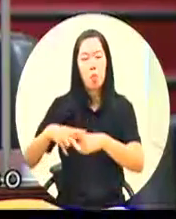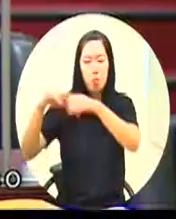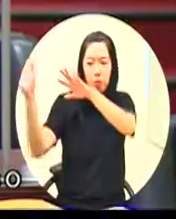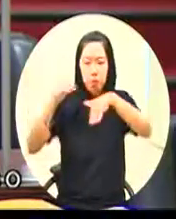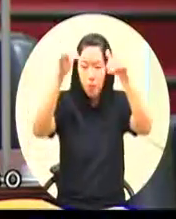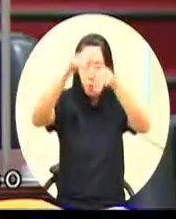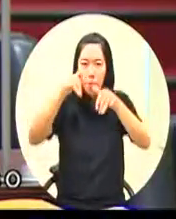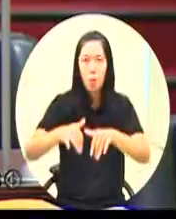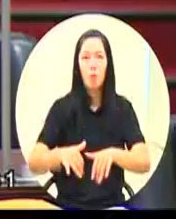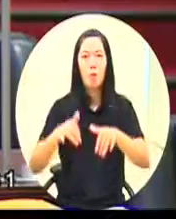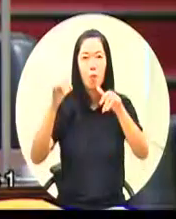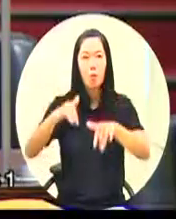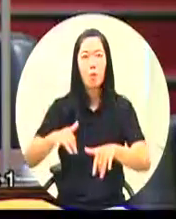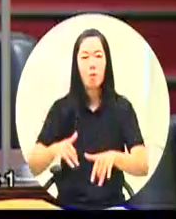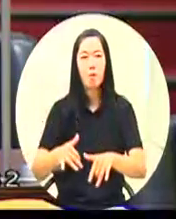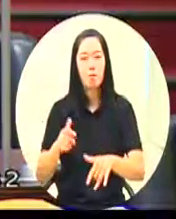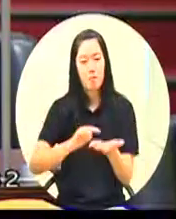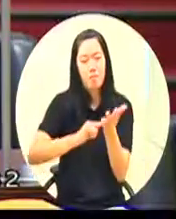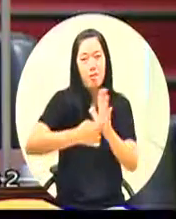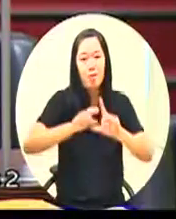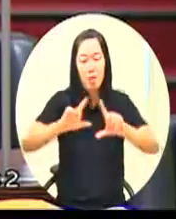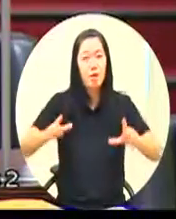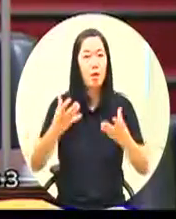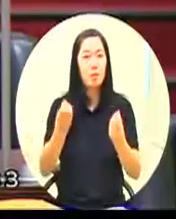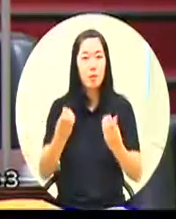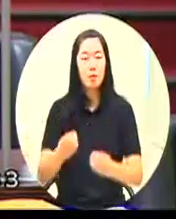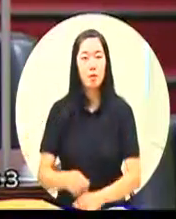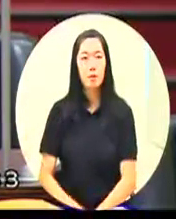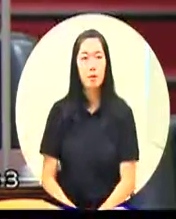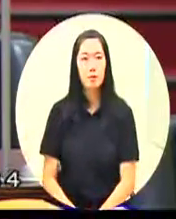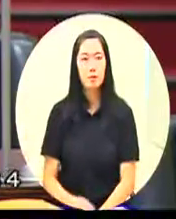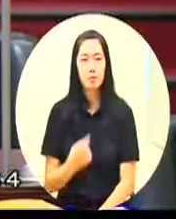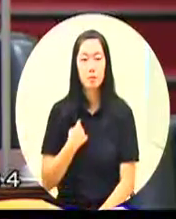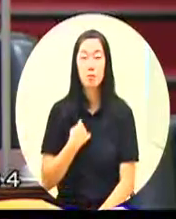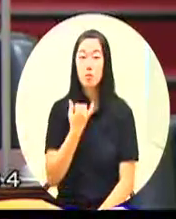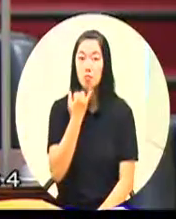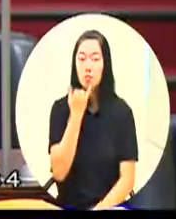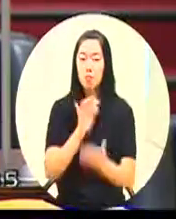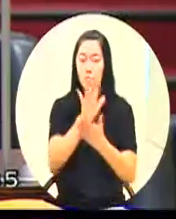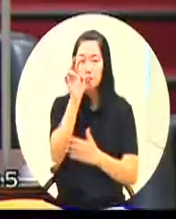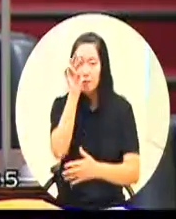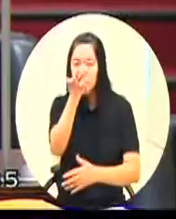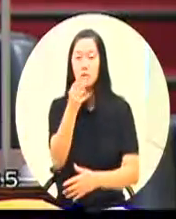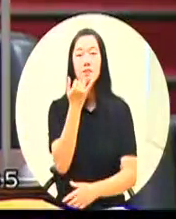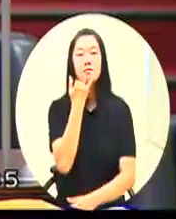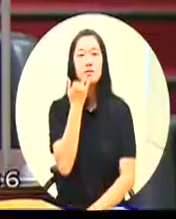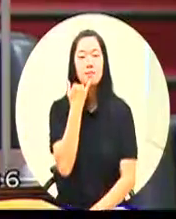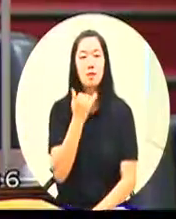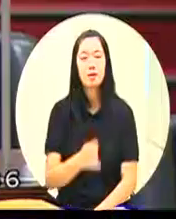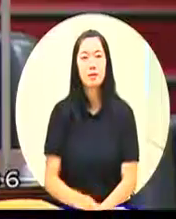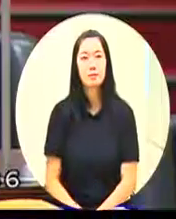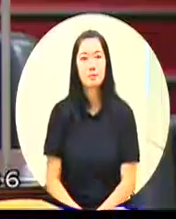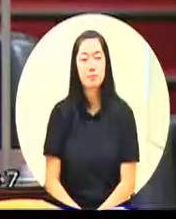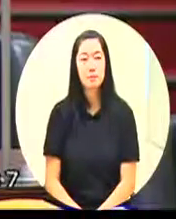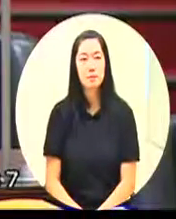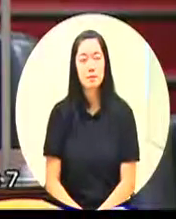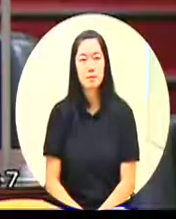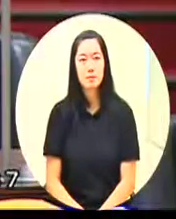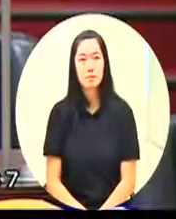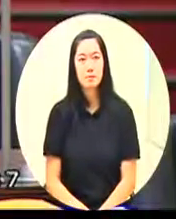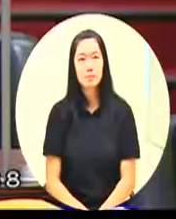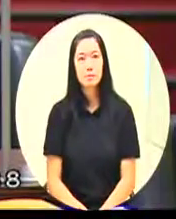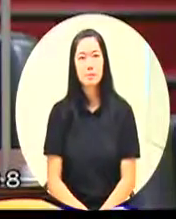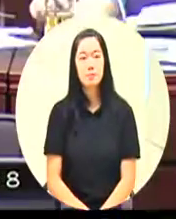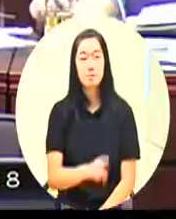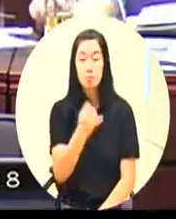求。好，我想这一部分呢、啊，我几乎可以遇到，好，可以预期会有这样的一个结果。 刘议员，你可